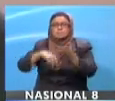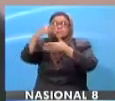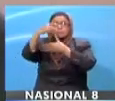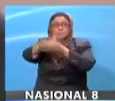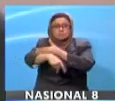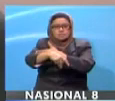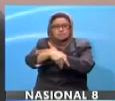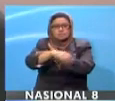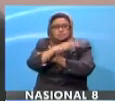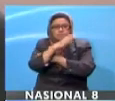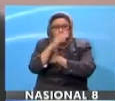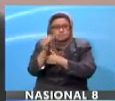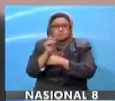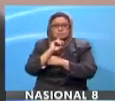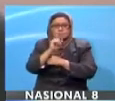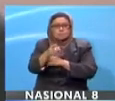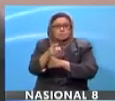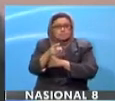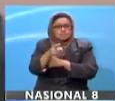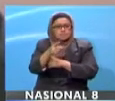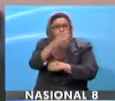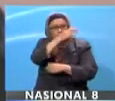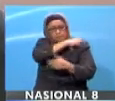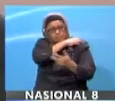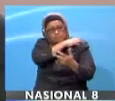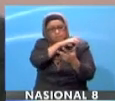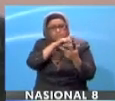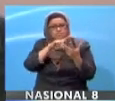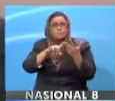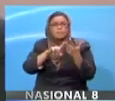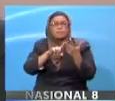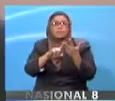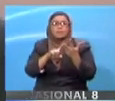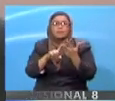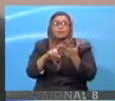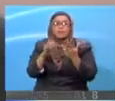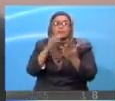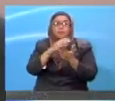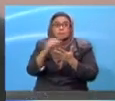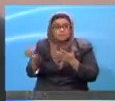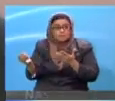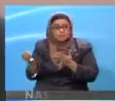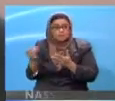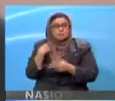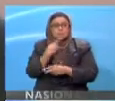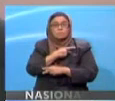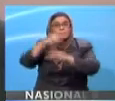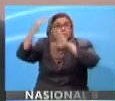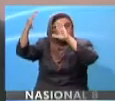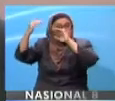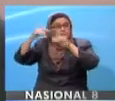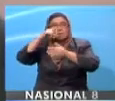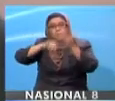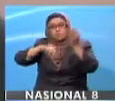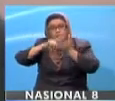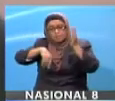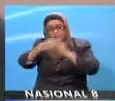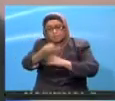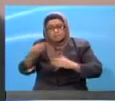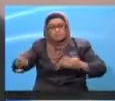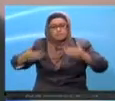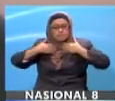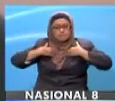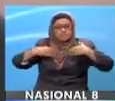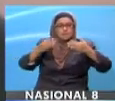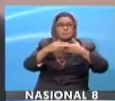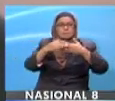And of course, officials, and indirectly, we hope whatever facilities that they have at the district level can